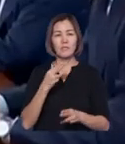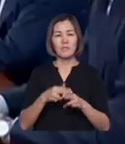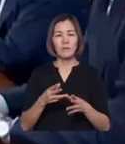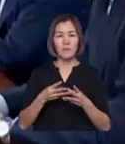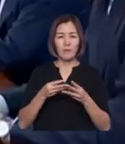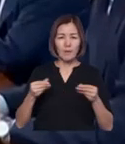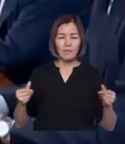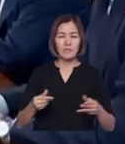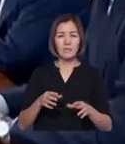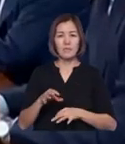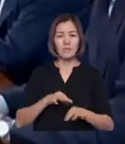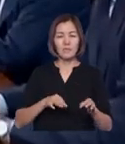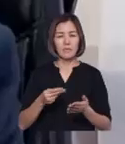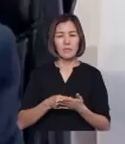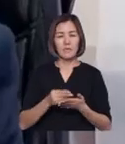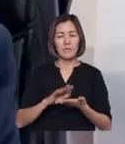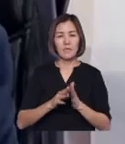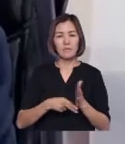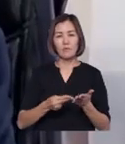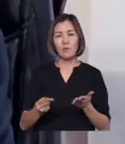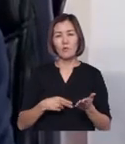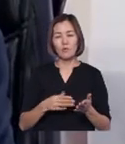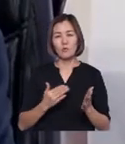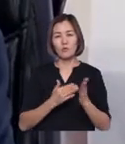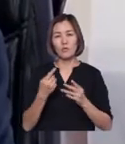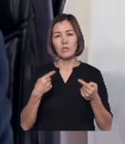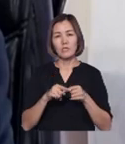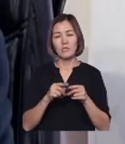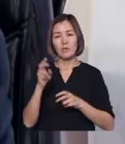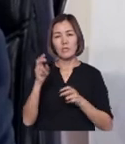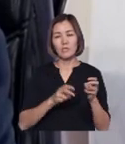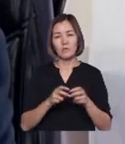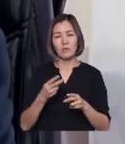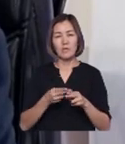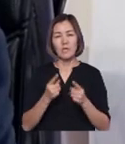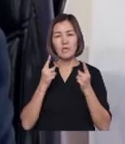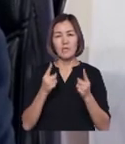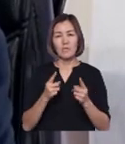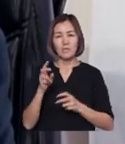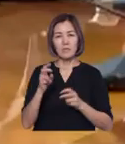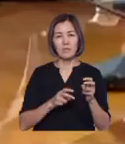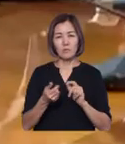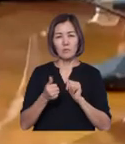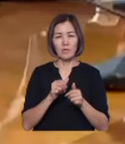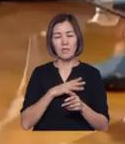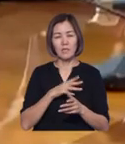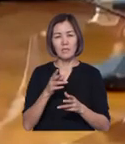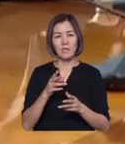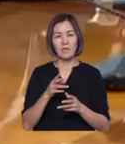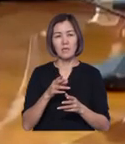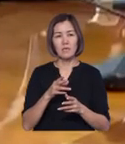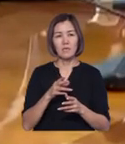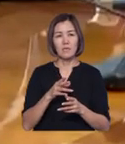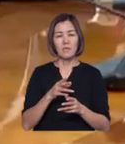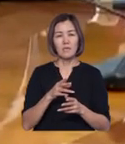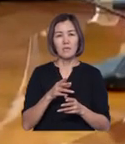туралы келісімге қол қойылды. Жоғары технологиялық өнім шығаратын кәсіпорын республикадағы ең ірі өндіріс орнына айналмақ. Шикізат көзі Бозшакөл